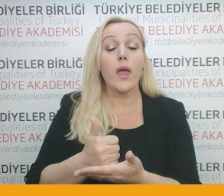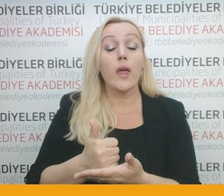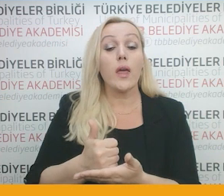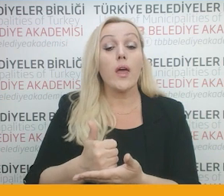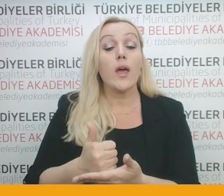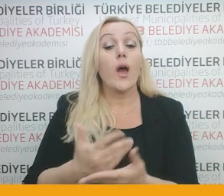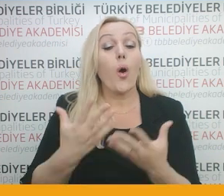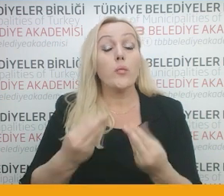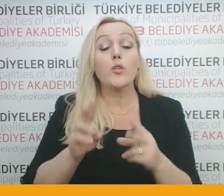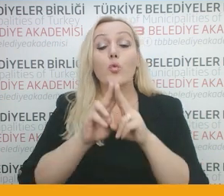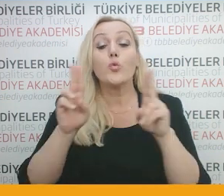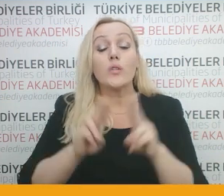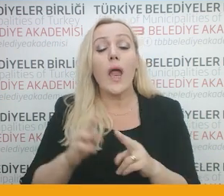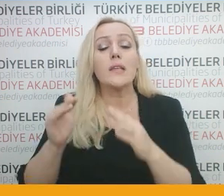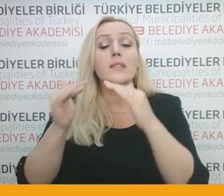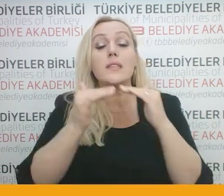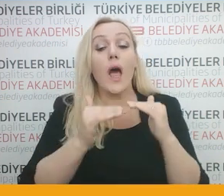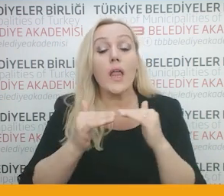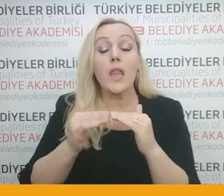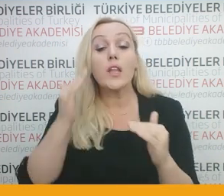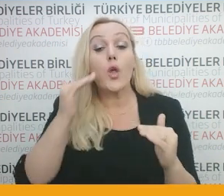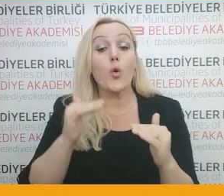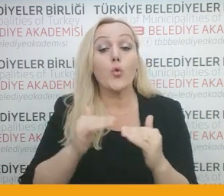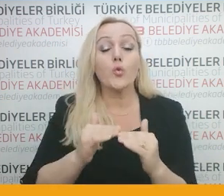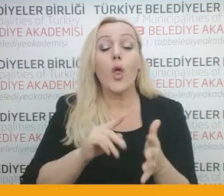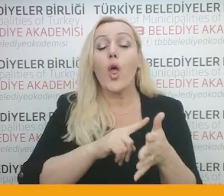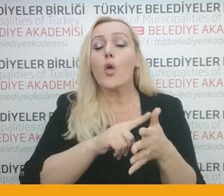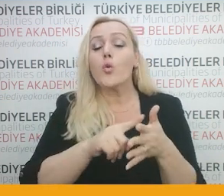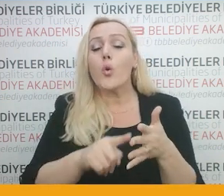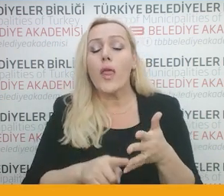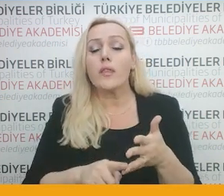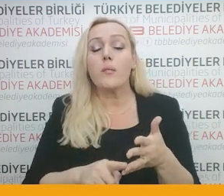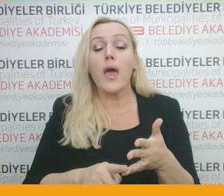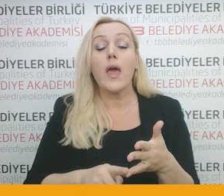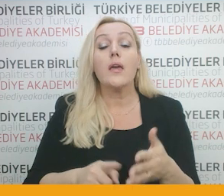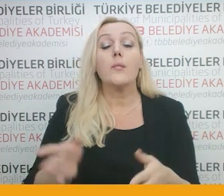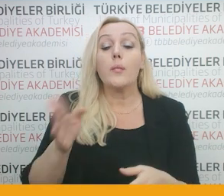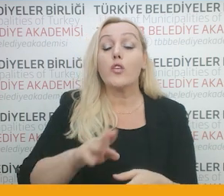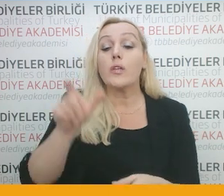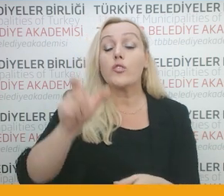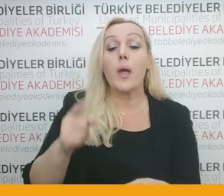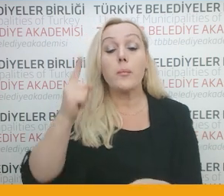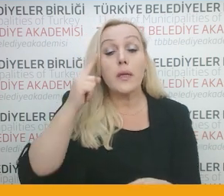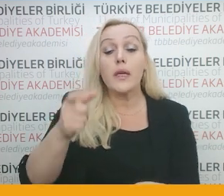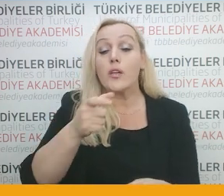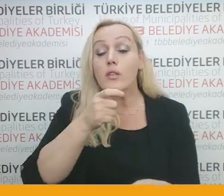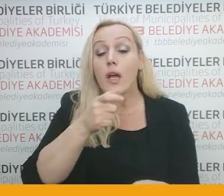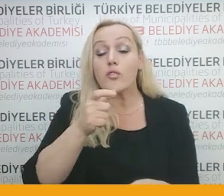çerçevesinde uluslararası standartlara uygun yönetimin ve ilgili diğer kişilerin bilgi ihtiyaçlarını karşılayacak ve kesin hesabın çıkarılmasına temel